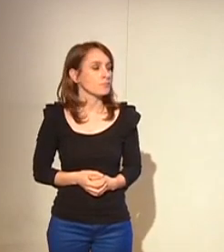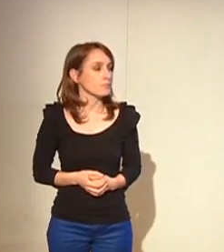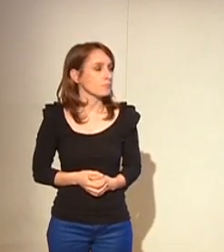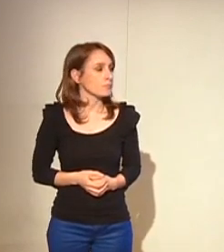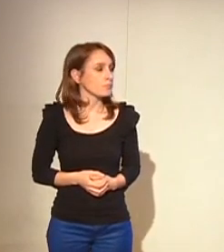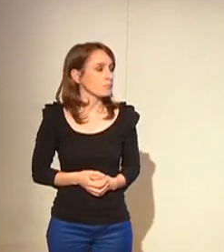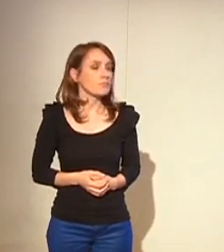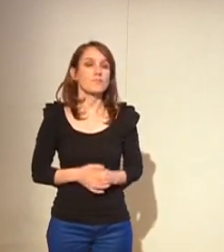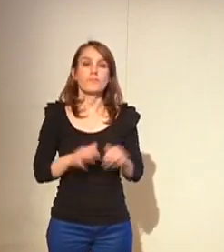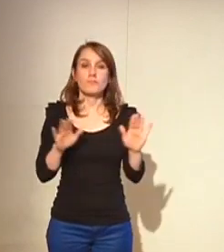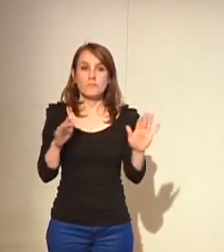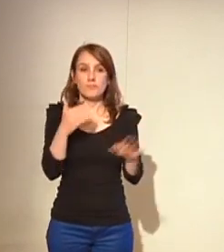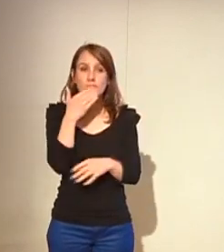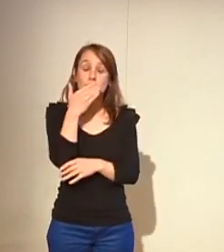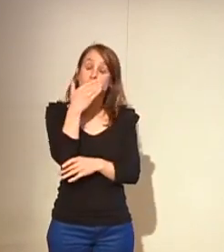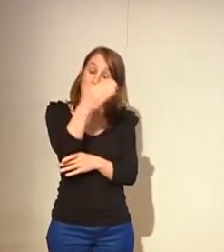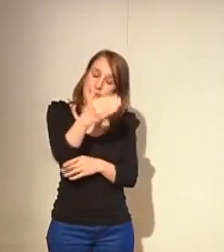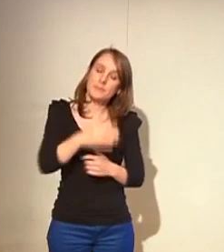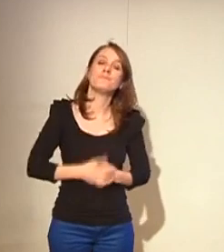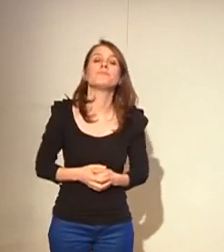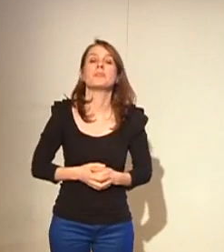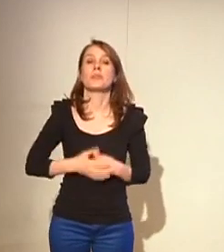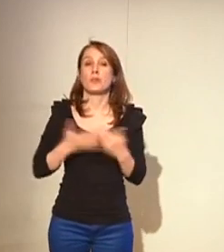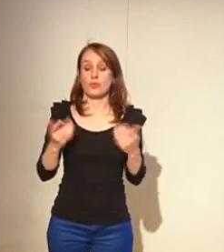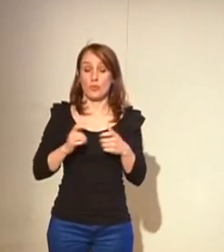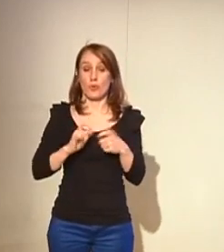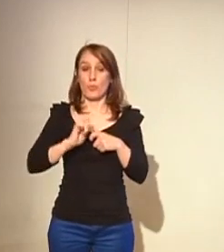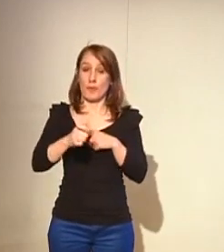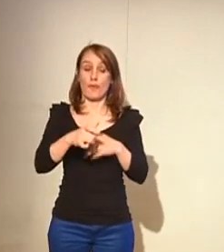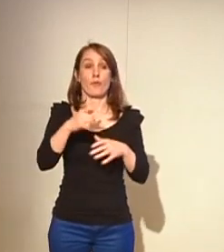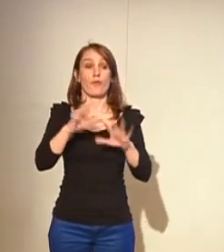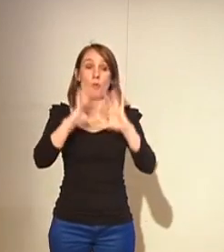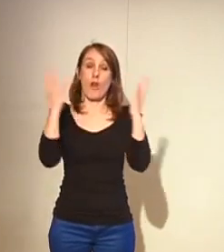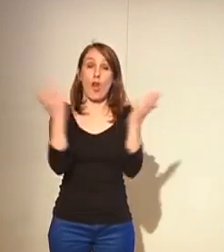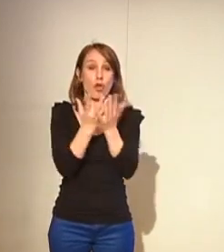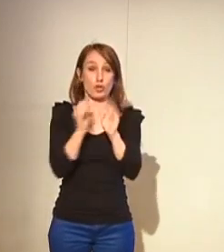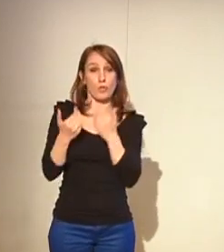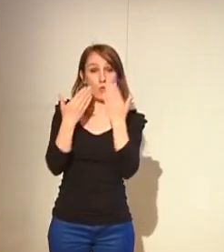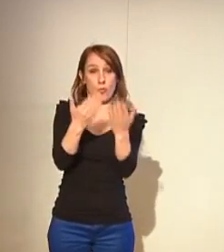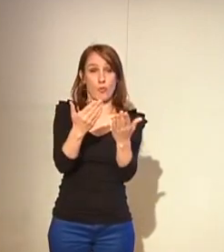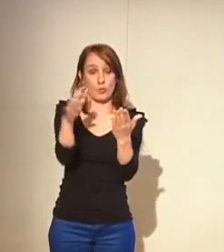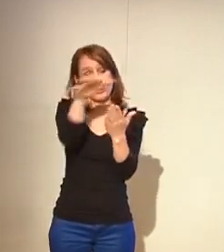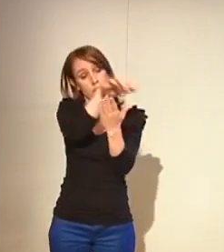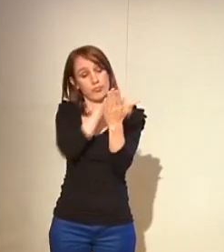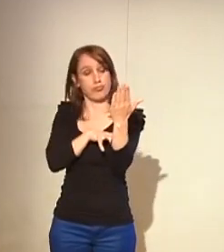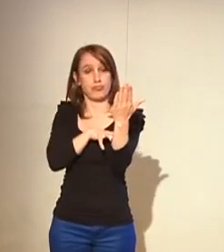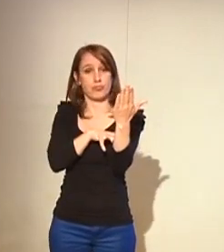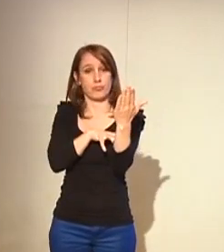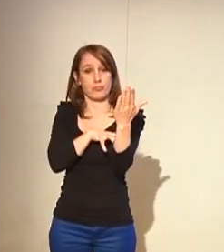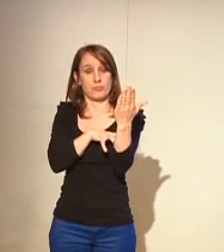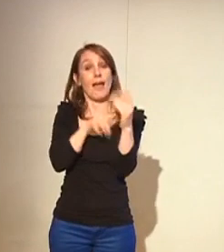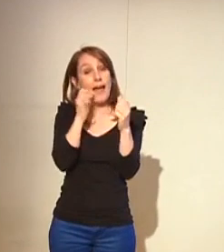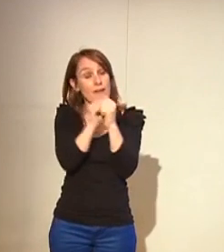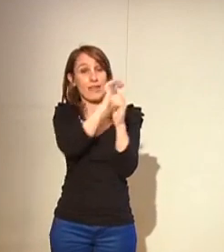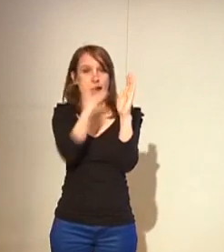numéro merci donc je soumets au vote l'ensemble de la délibération ASI amendé